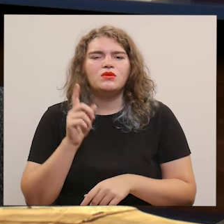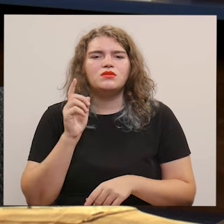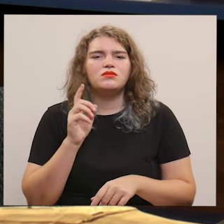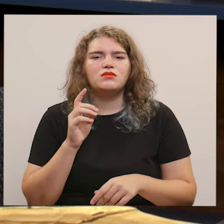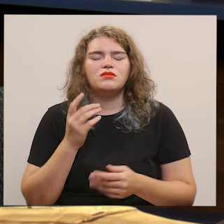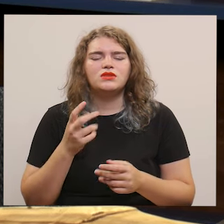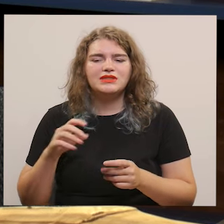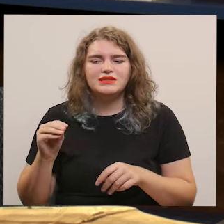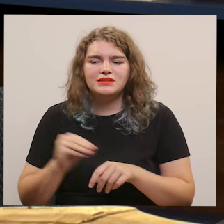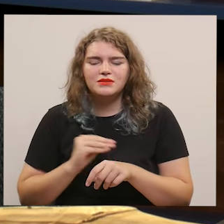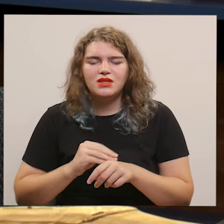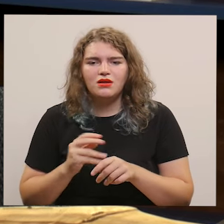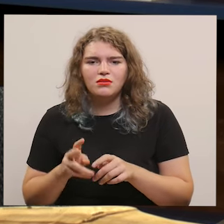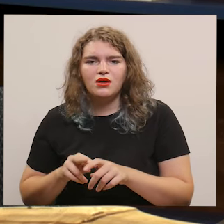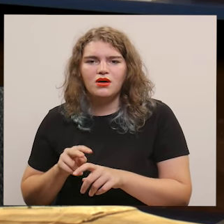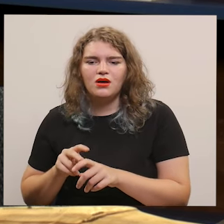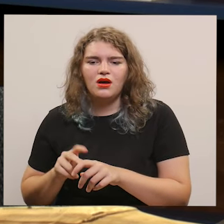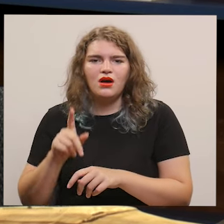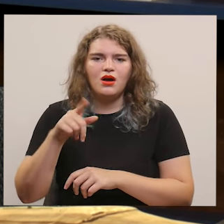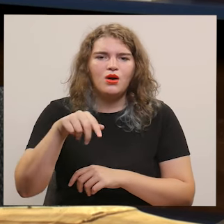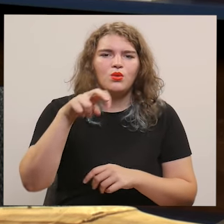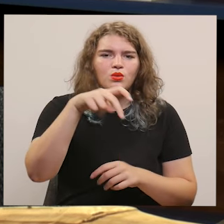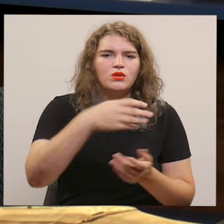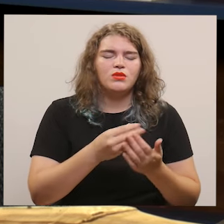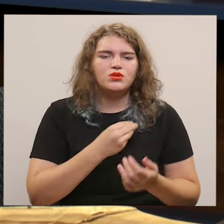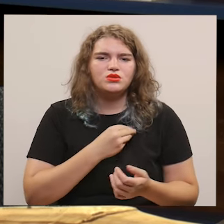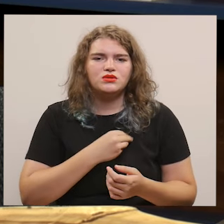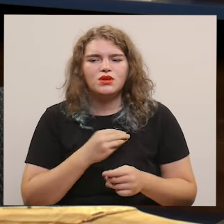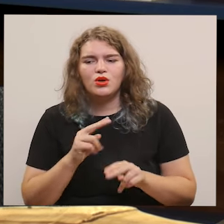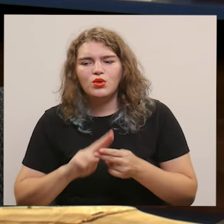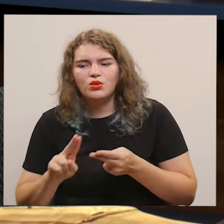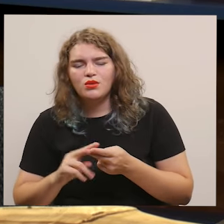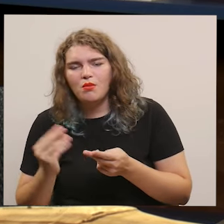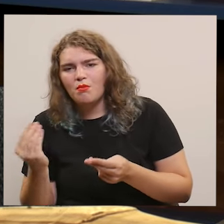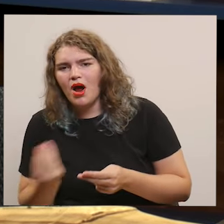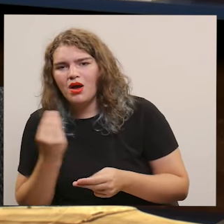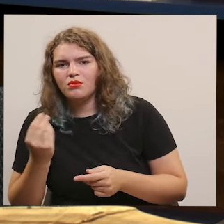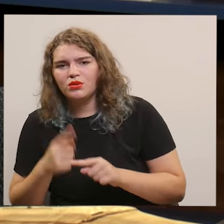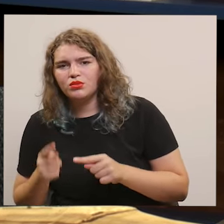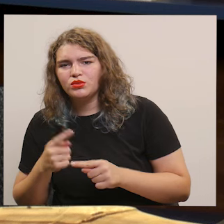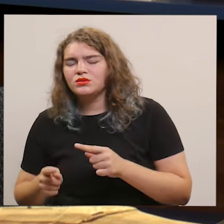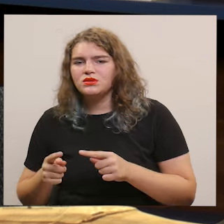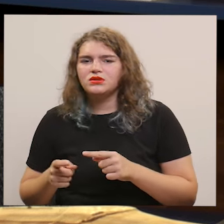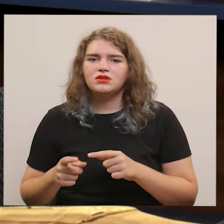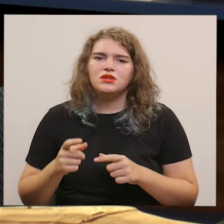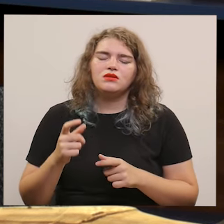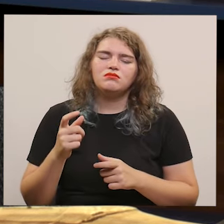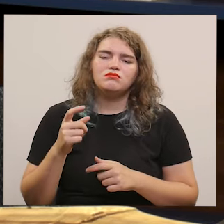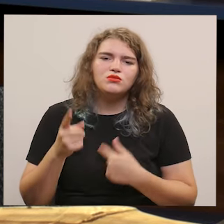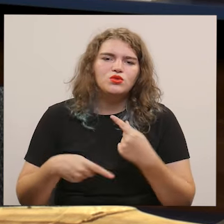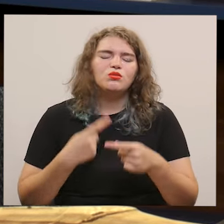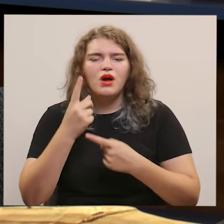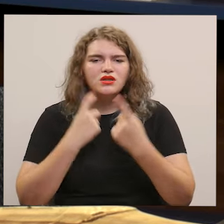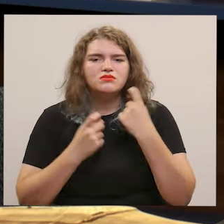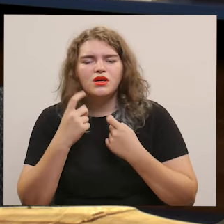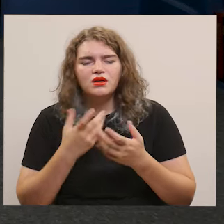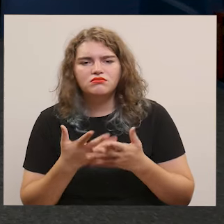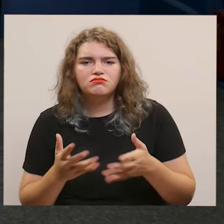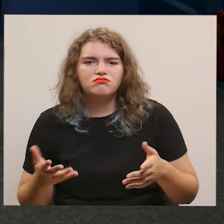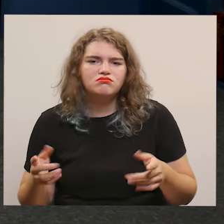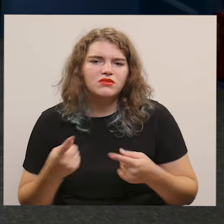simțeam că urc pe o treaptă spirituală, că îl cunosc puțin mai bine, în urma unor experiențe anumite prin care am